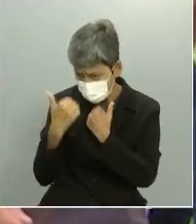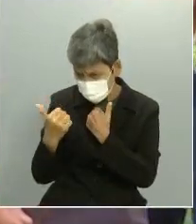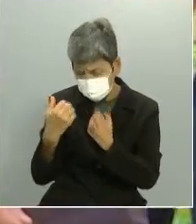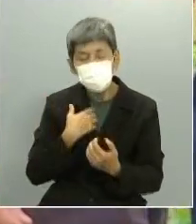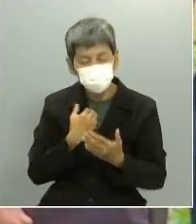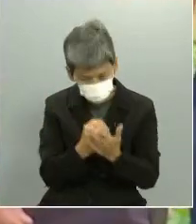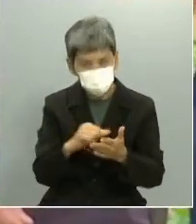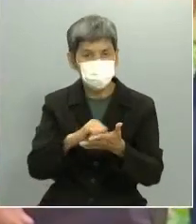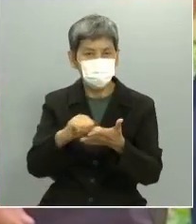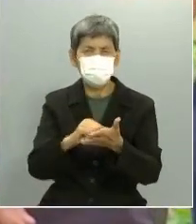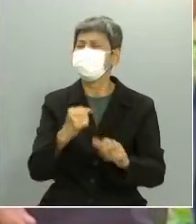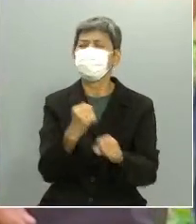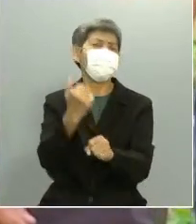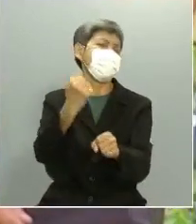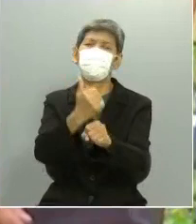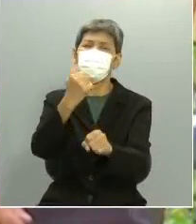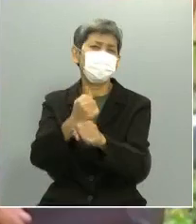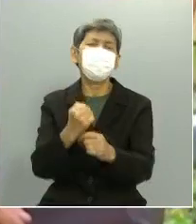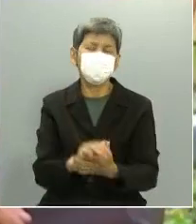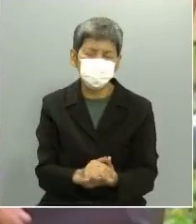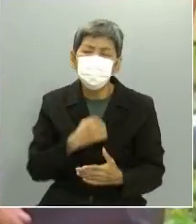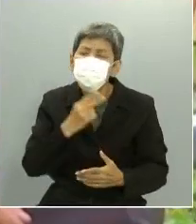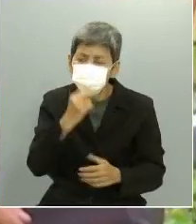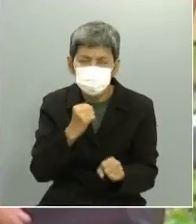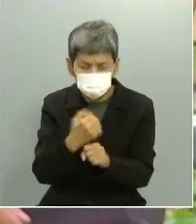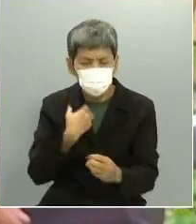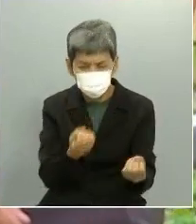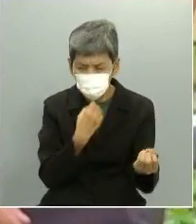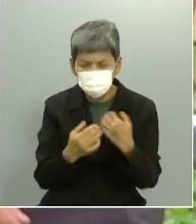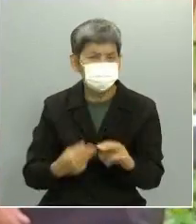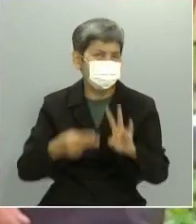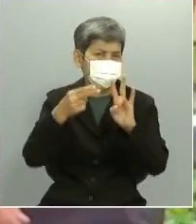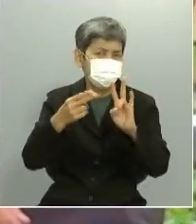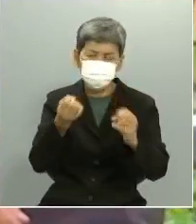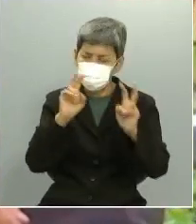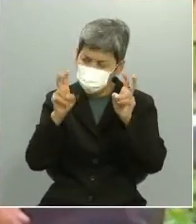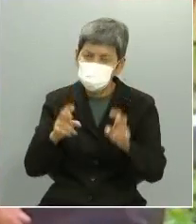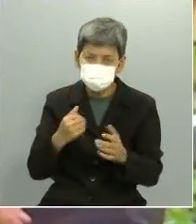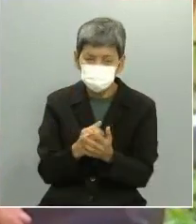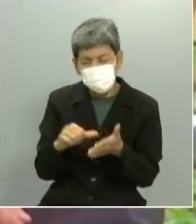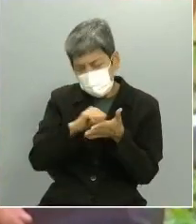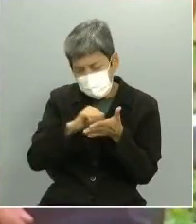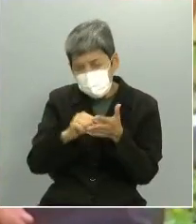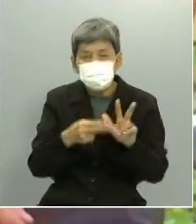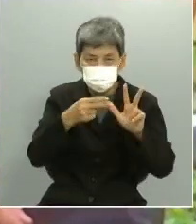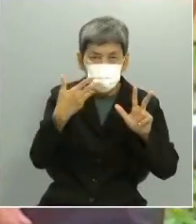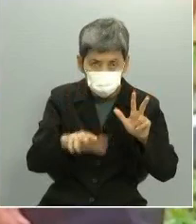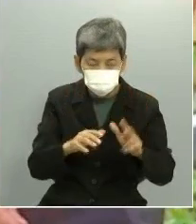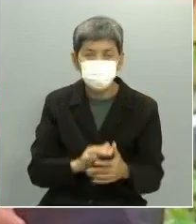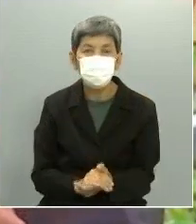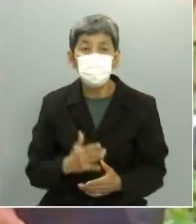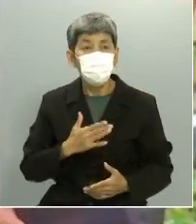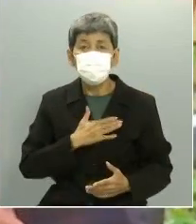แก้ให้อันนี้ผมว่าง่ายเลยครับแล้วก็ไม่ใช่เรื่องใหญ่ฟังดูตอนนี้เรามีคนแจ้งมาประมาณ 73,000 เรื่องนะเราแก้ไขไปแล้ว 30,000 เรื่องโดย